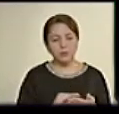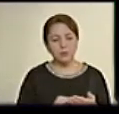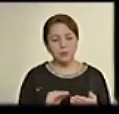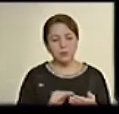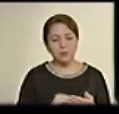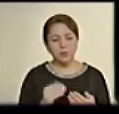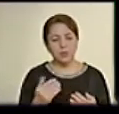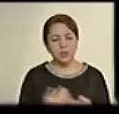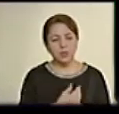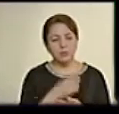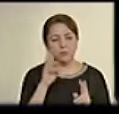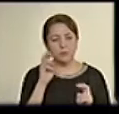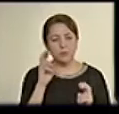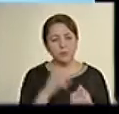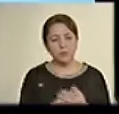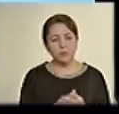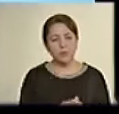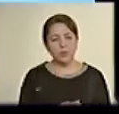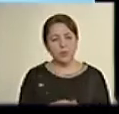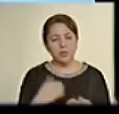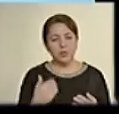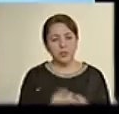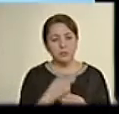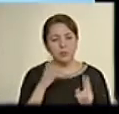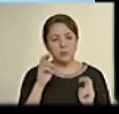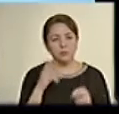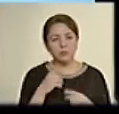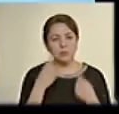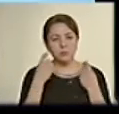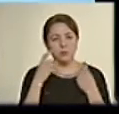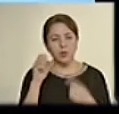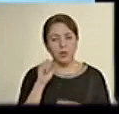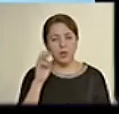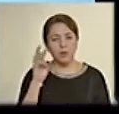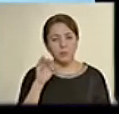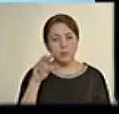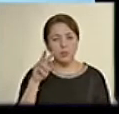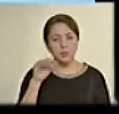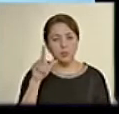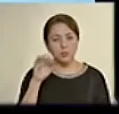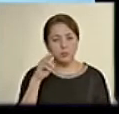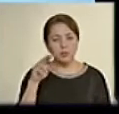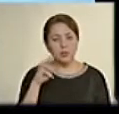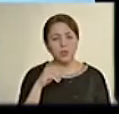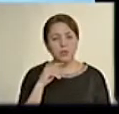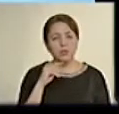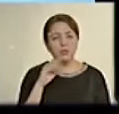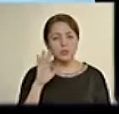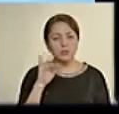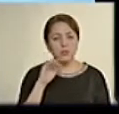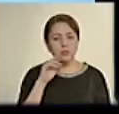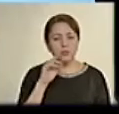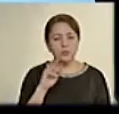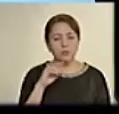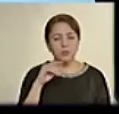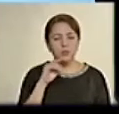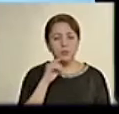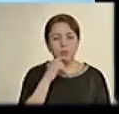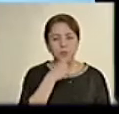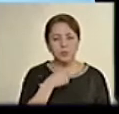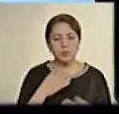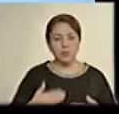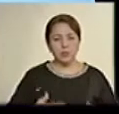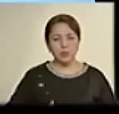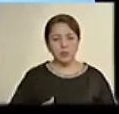olamiz. Yangi mavzuyimiz Buxoro amirligida ijtimoiy-iqtisodiy hayot, amirlik shaharlari, ichki va